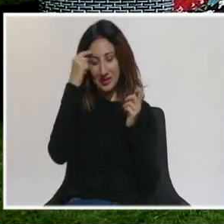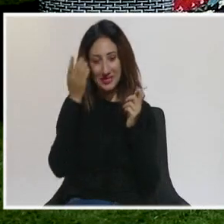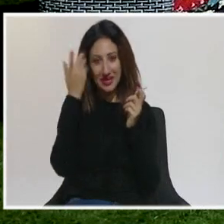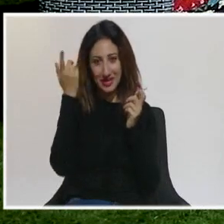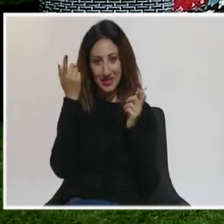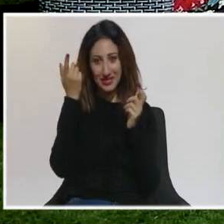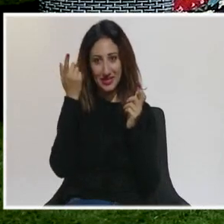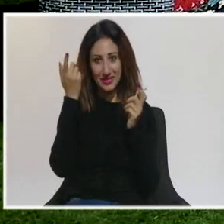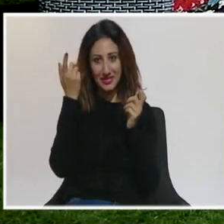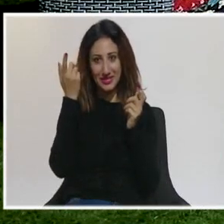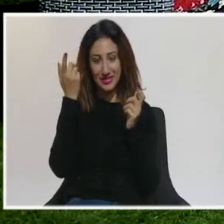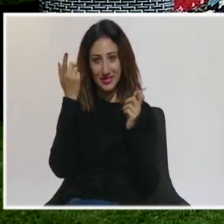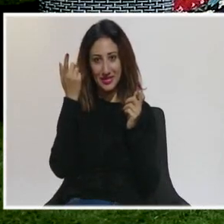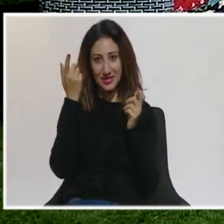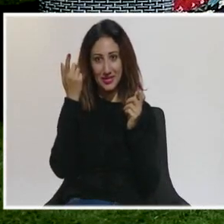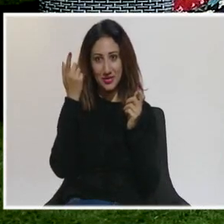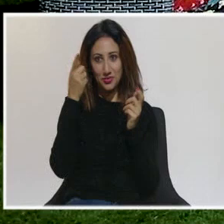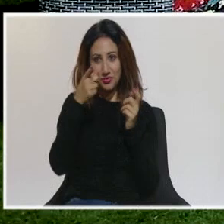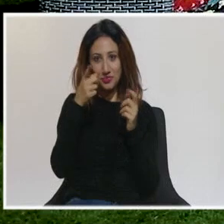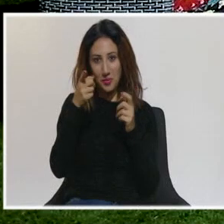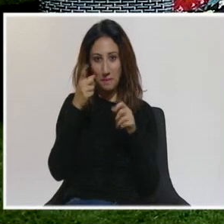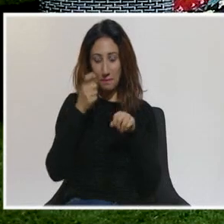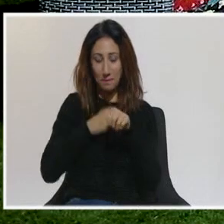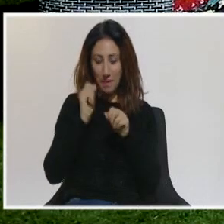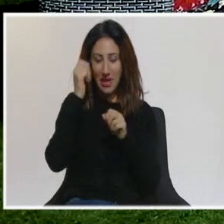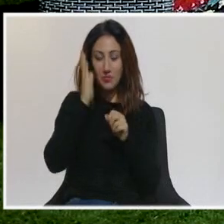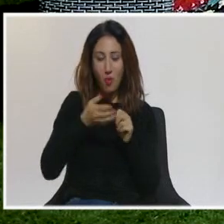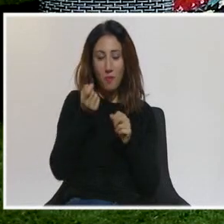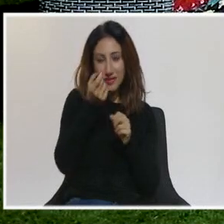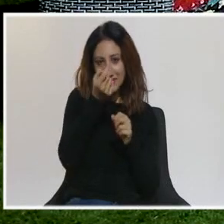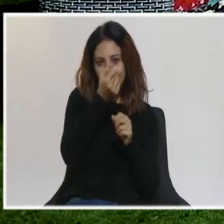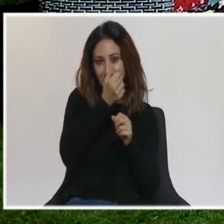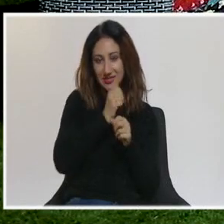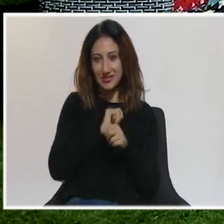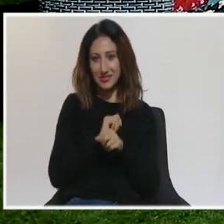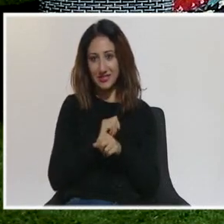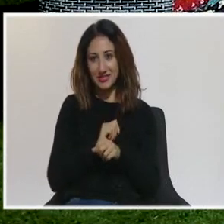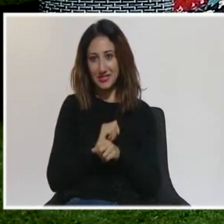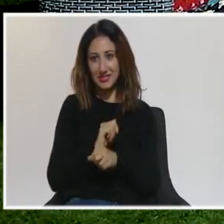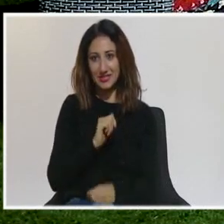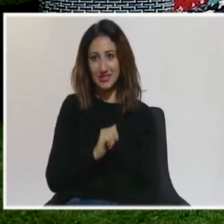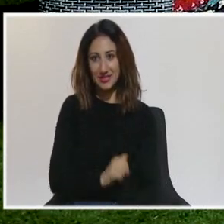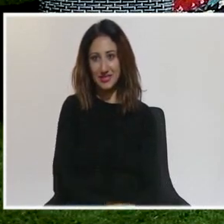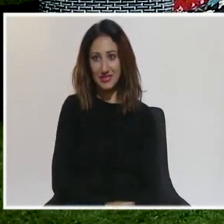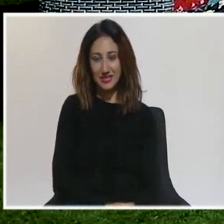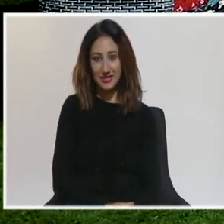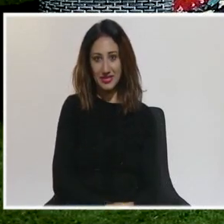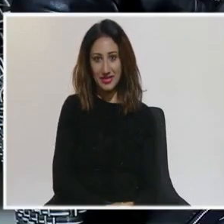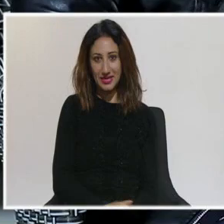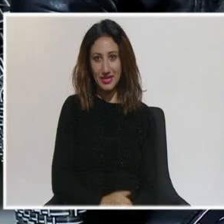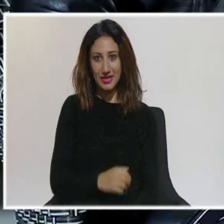يعني ده اللي حصل ده صعب اكسكلوسيف لا يا حاج بقول لك لا لا مش عارف الستات بتعصبيه